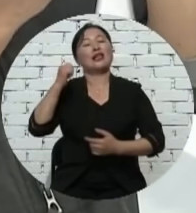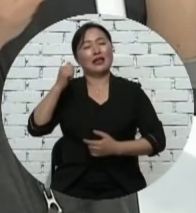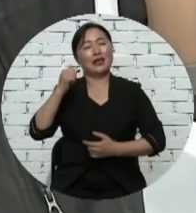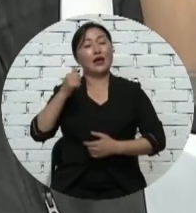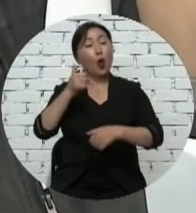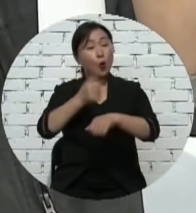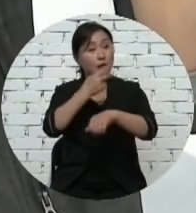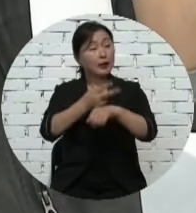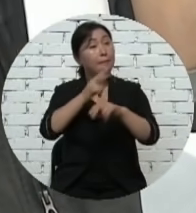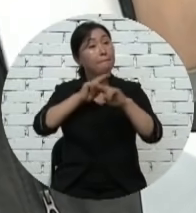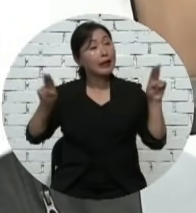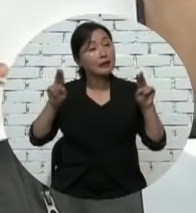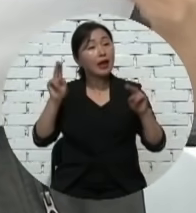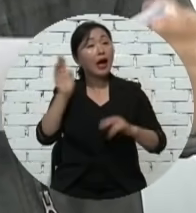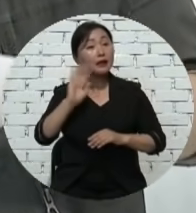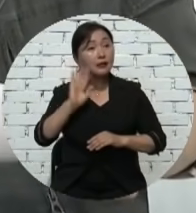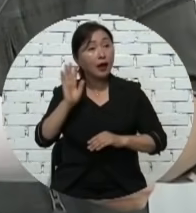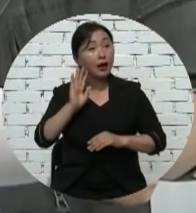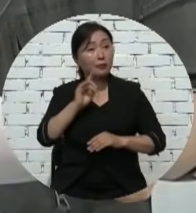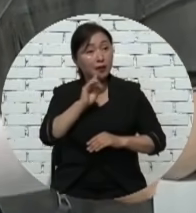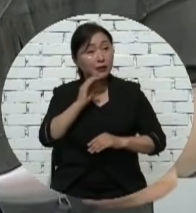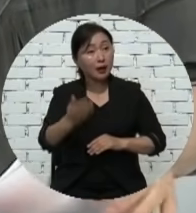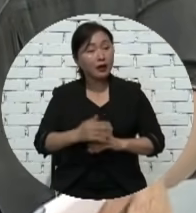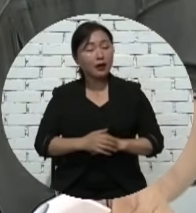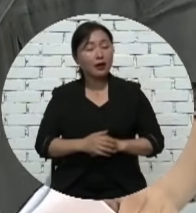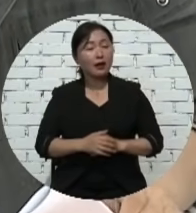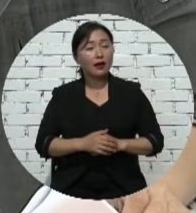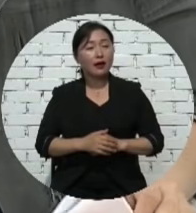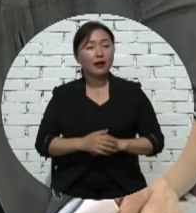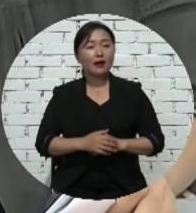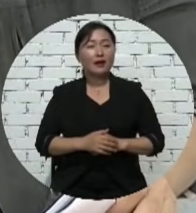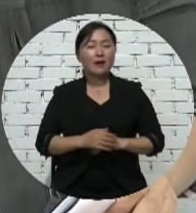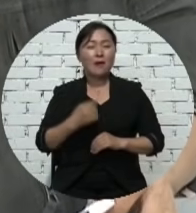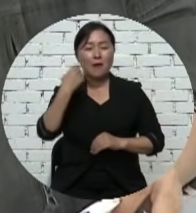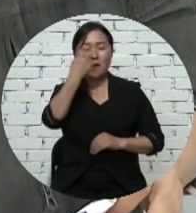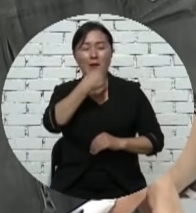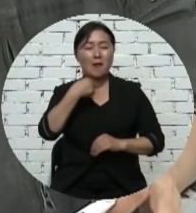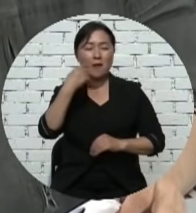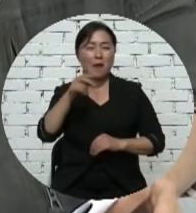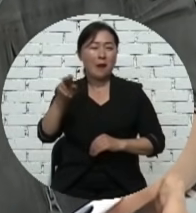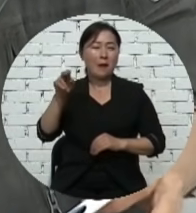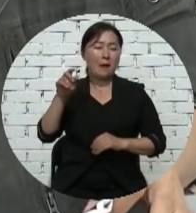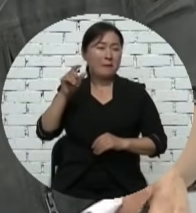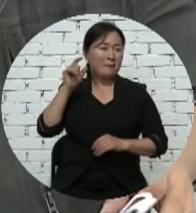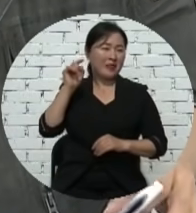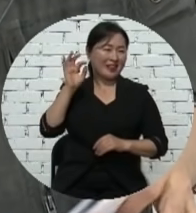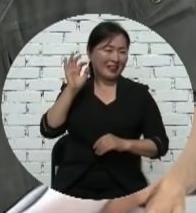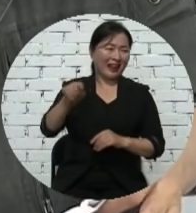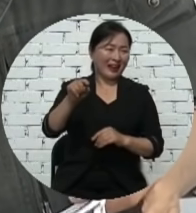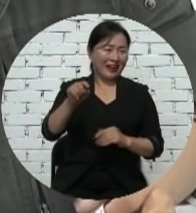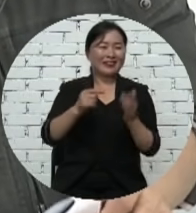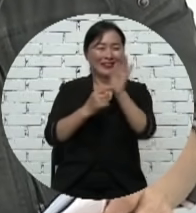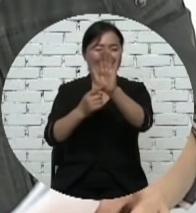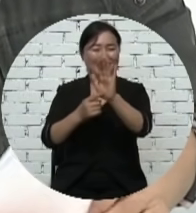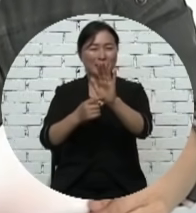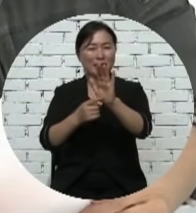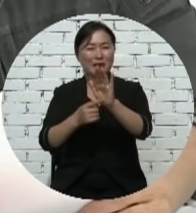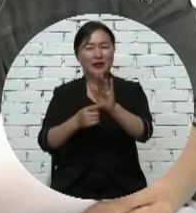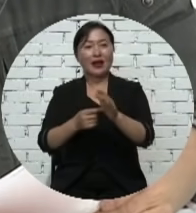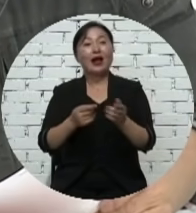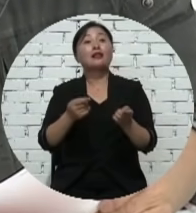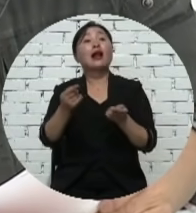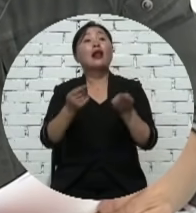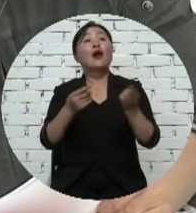52시간 폐지도 아니다. 이렇게 주장을 해야 그나마 이게 얘기거리가 되잖아요. 우리 진중권 교수가 내가 탄력적으로 운영한다 하면 그 말을